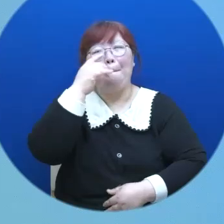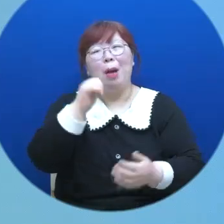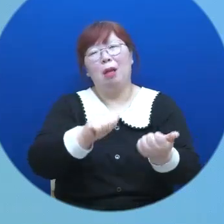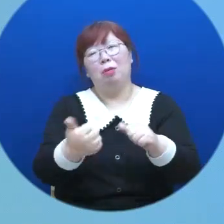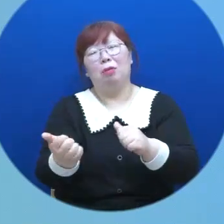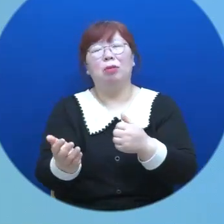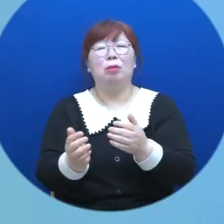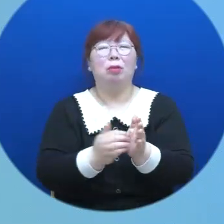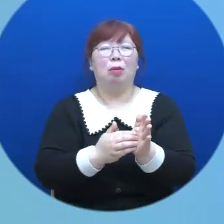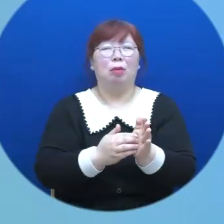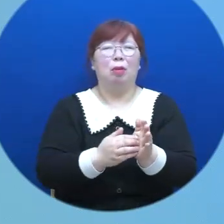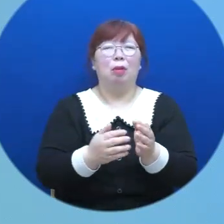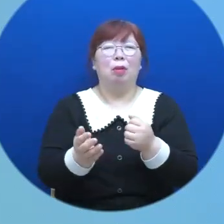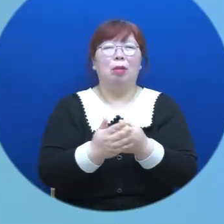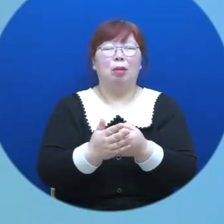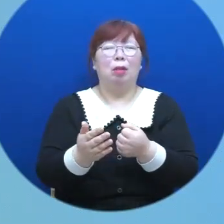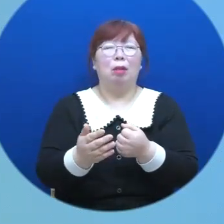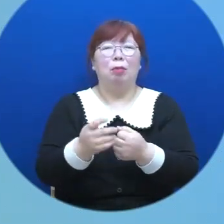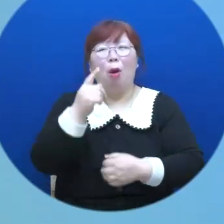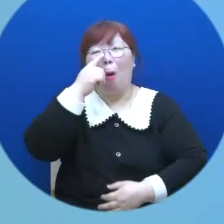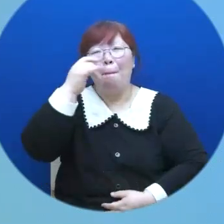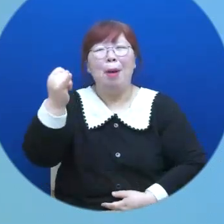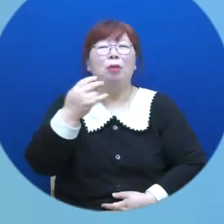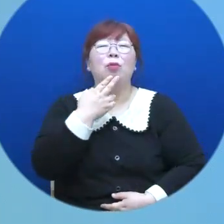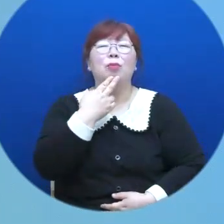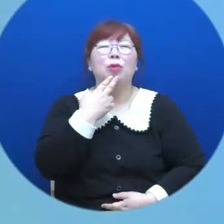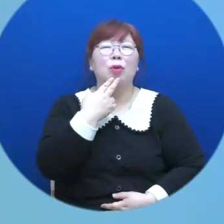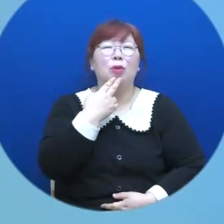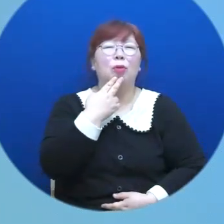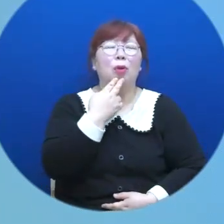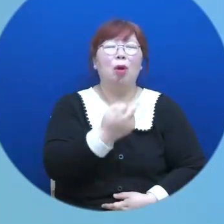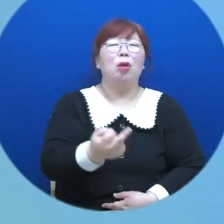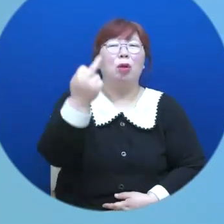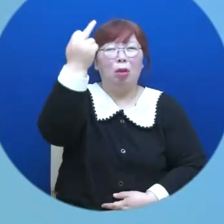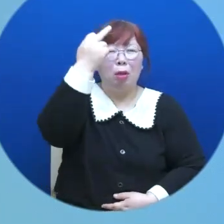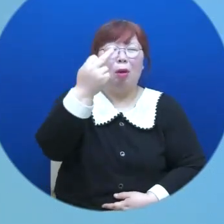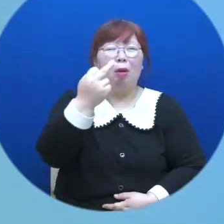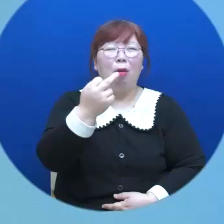그러니 보호해야 할 어머니 없죠. 형들은